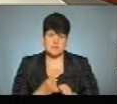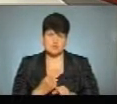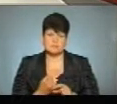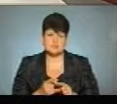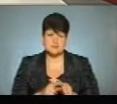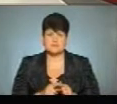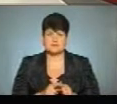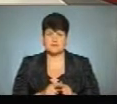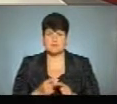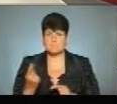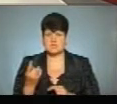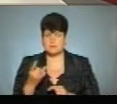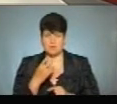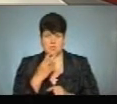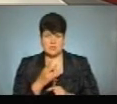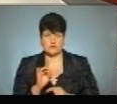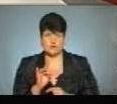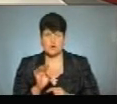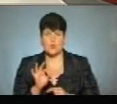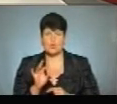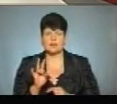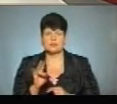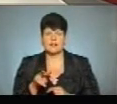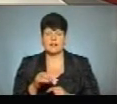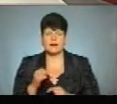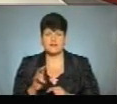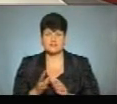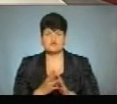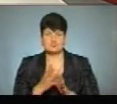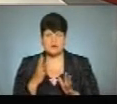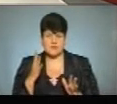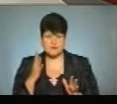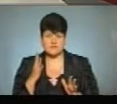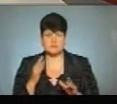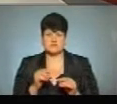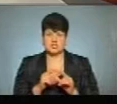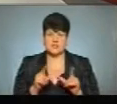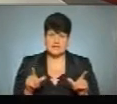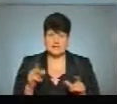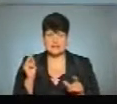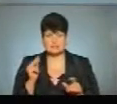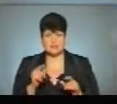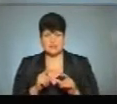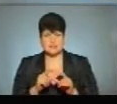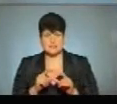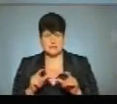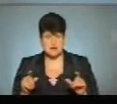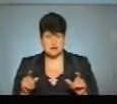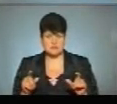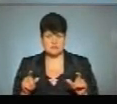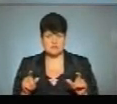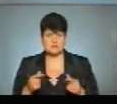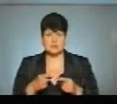працюємо. Перше, ми побачили це в Дрогобичі, це онлайн черги в дошкільні навчальні заклади і в шкільні навчальні заклади